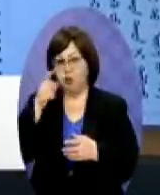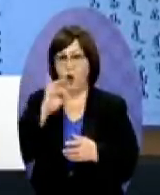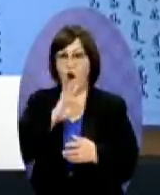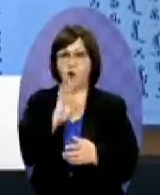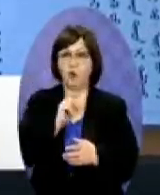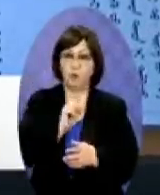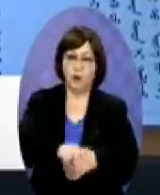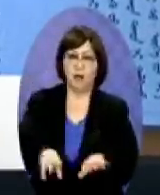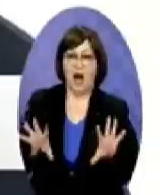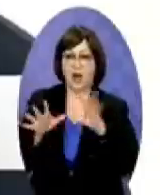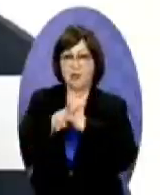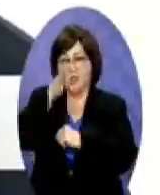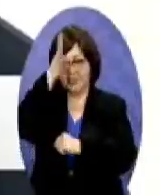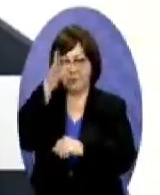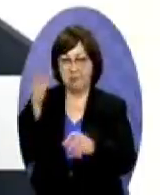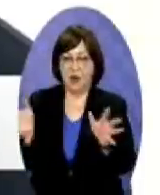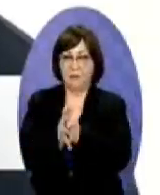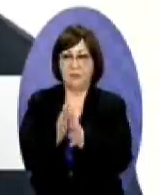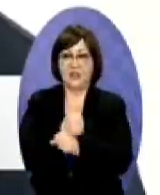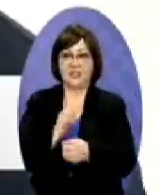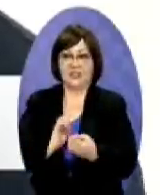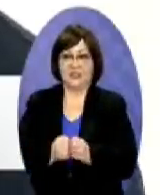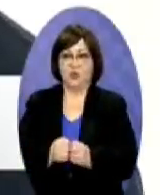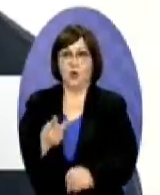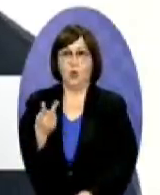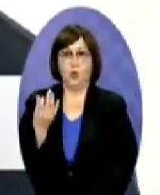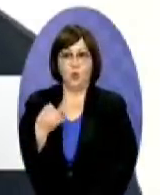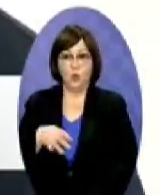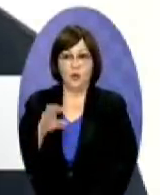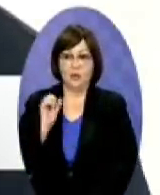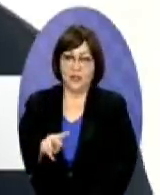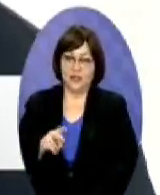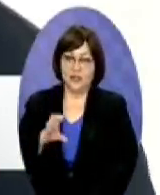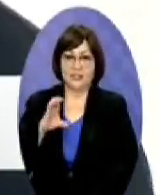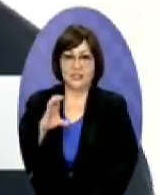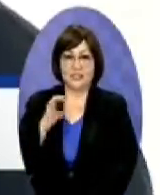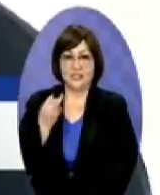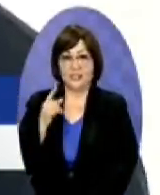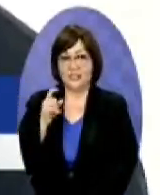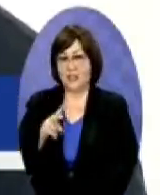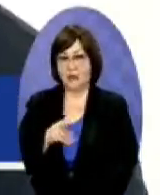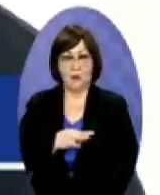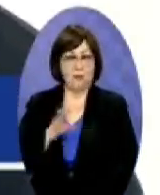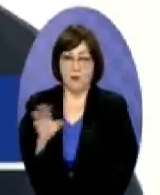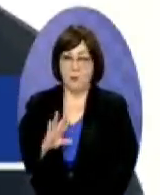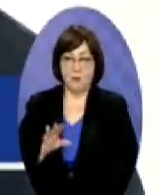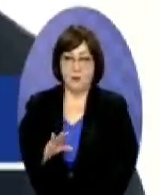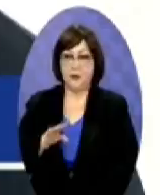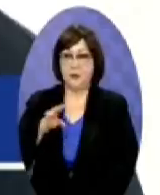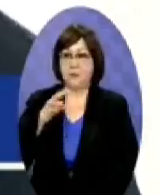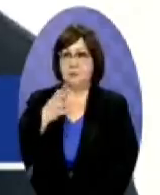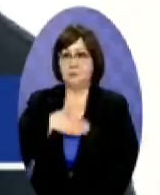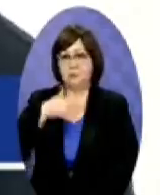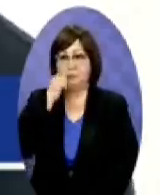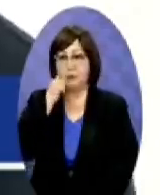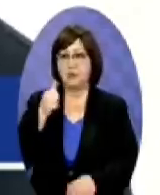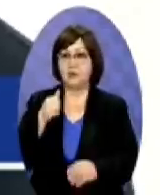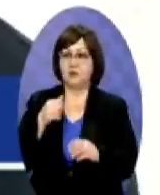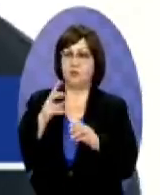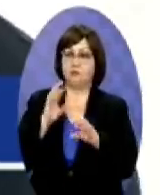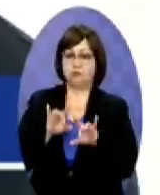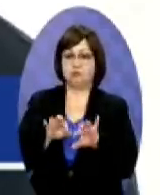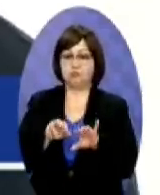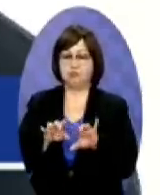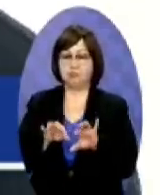байлаа. Үйллийн систем хамаарахгүйгээр нэг нэгнийлүүгээ текст дамжуулах тийм ээ. Үйллийн систем хооронд текст дамжуулах.